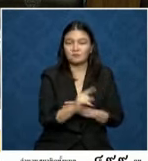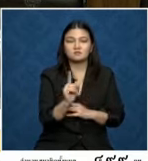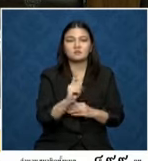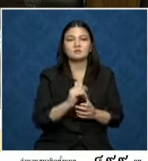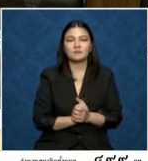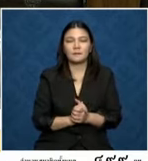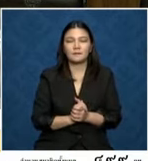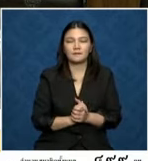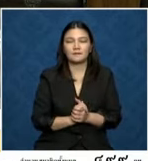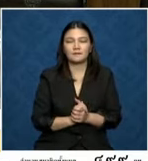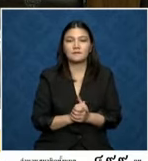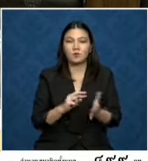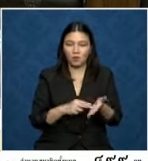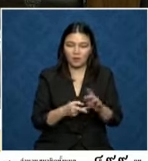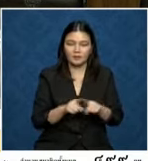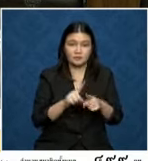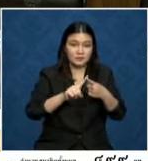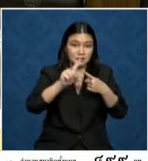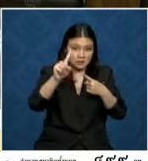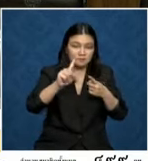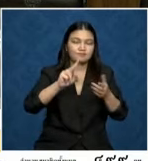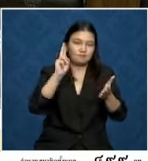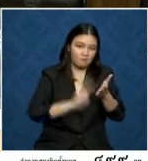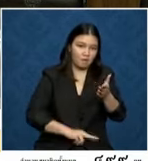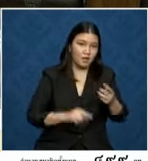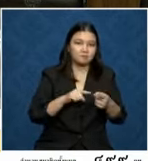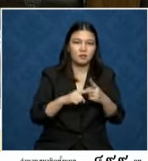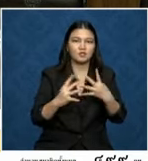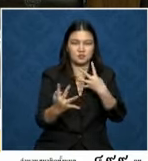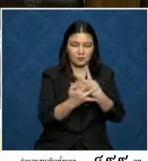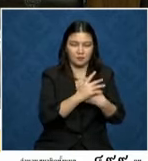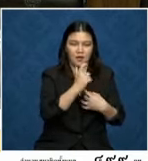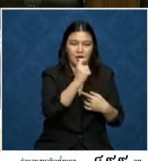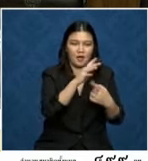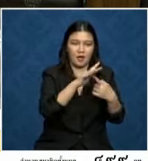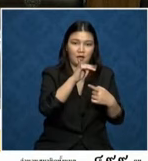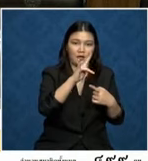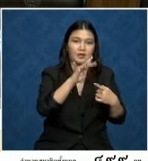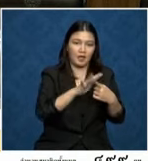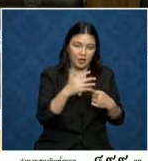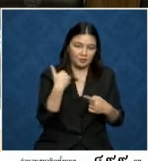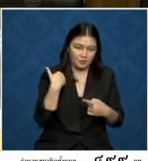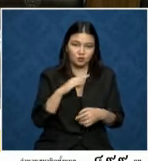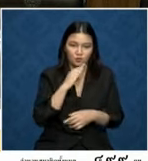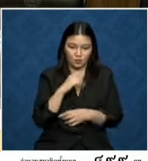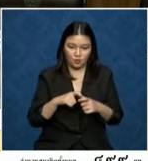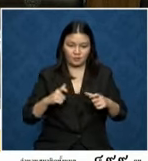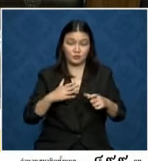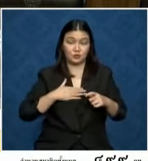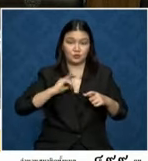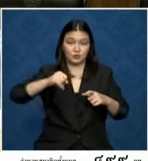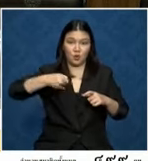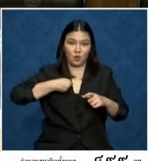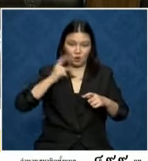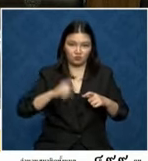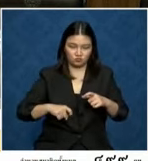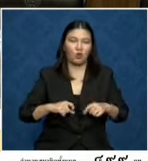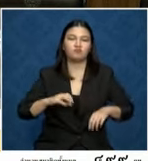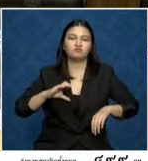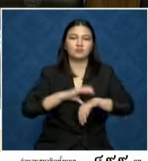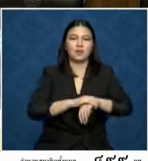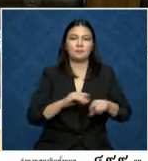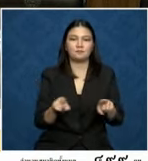รื่องของการกำหนดโทษทางอาญานอกจากนั้นจะเป็นเรื่องของปัญหาที่ผู้ออกเช็คอาจจะต้องรับผิดทางอาญาแ